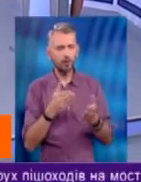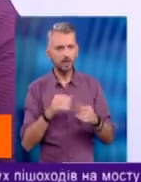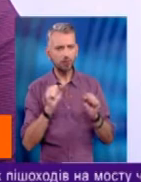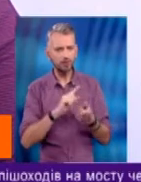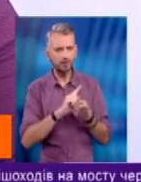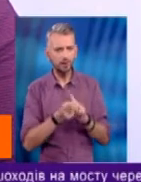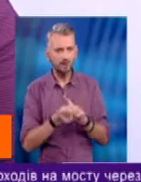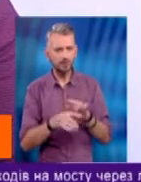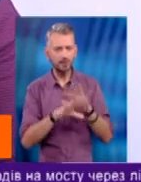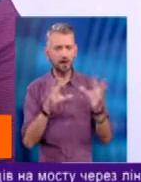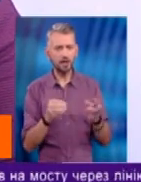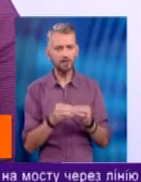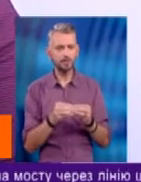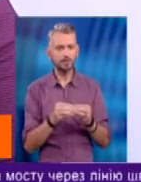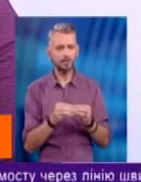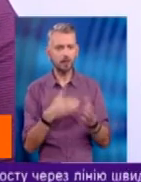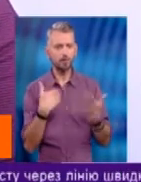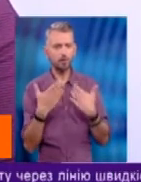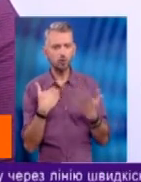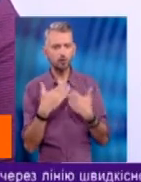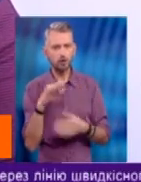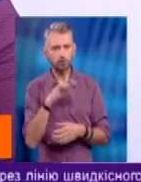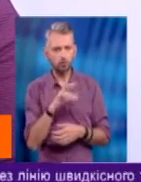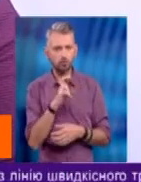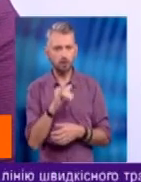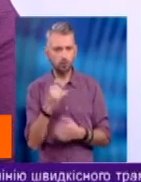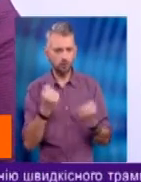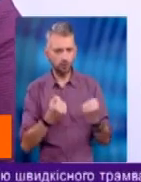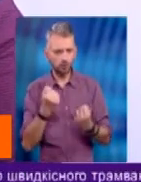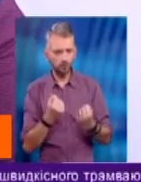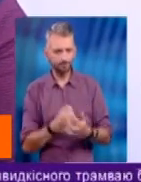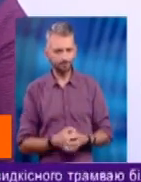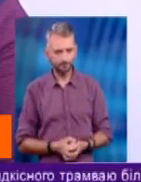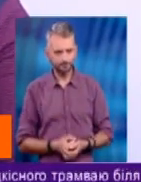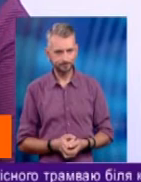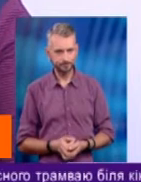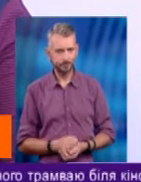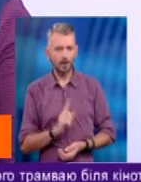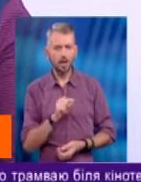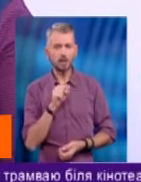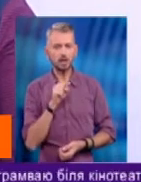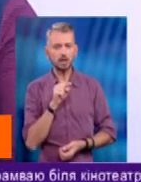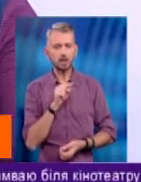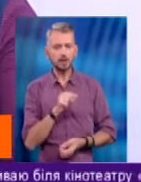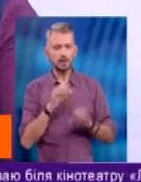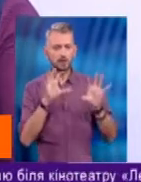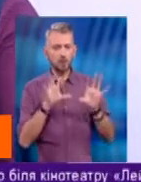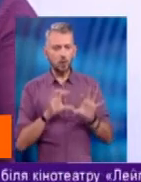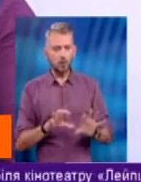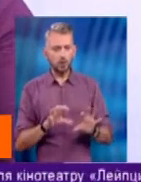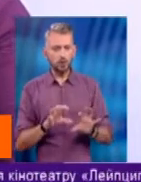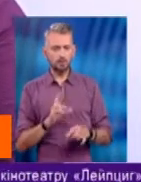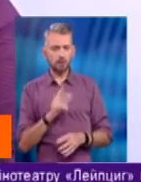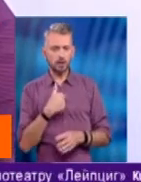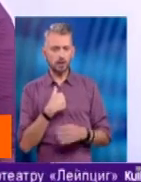змінити взагалі, ну, скажімо так, відношення щодо вживаних транспортних засобів. Але ці закони, як